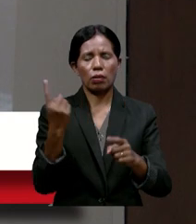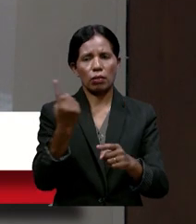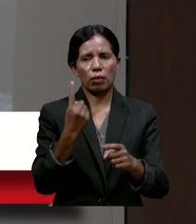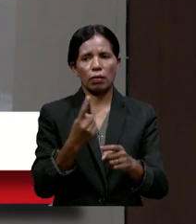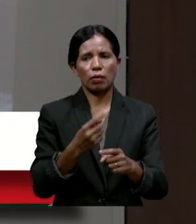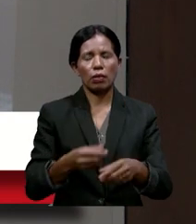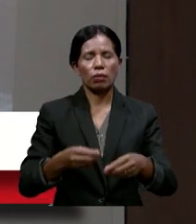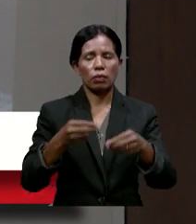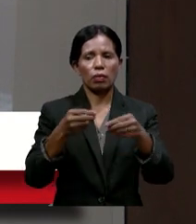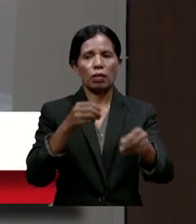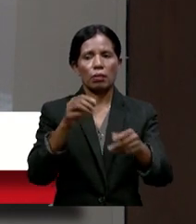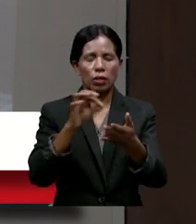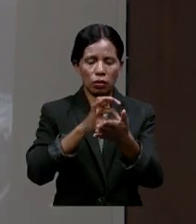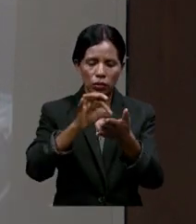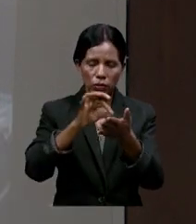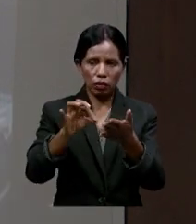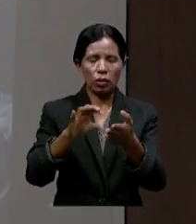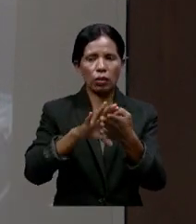notifika emane ho surat.